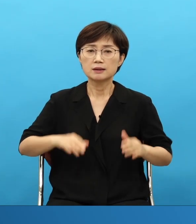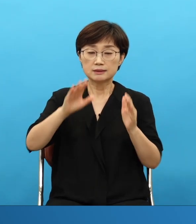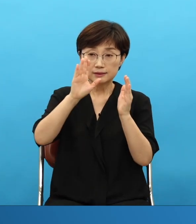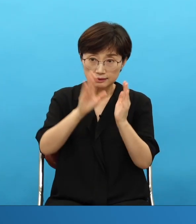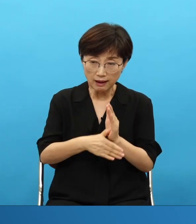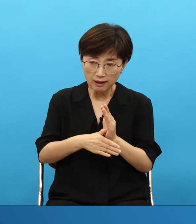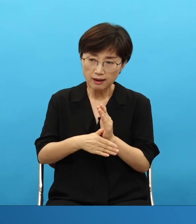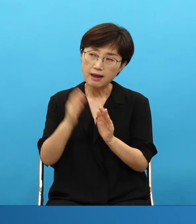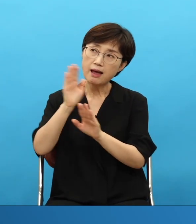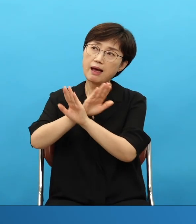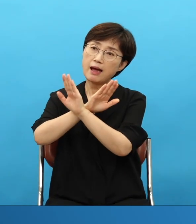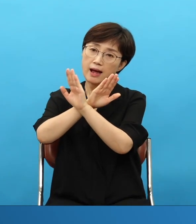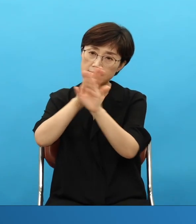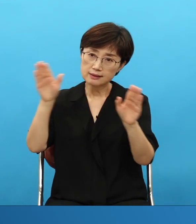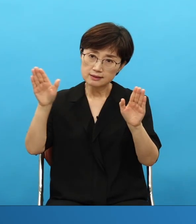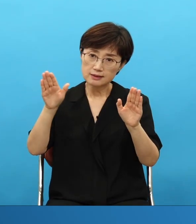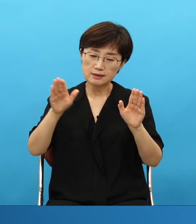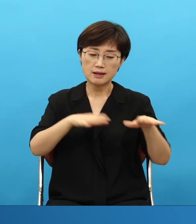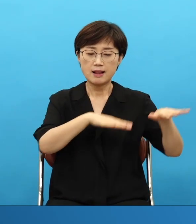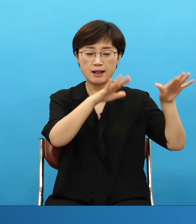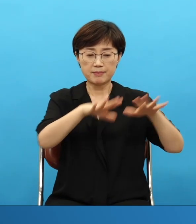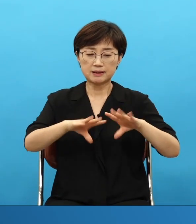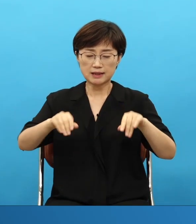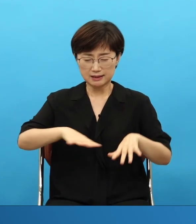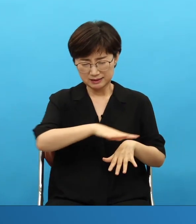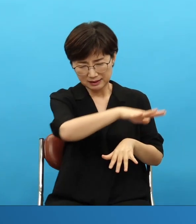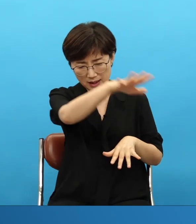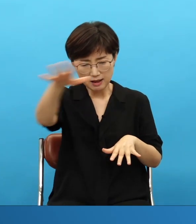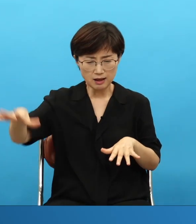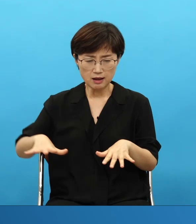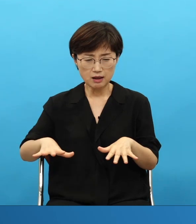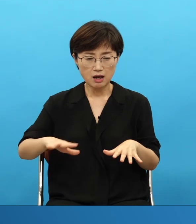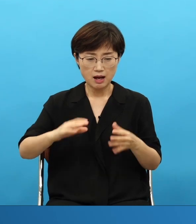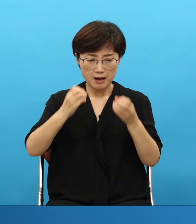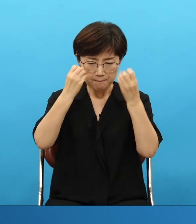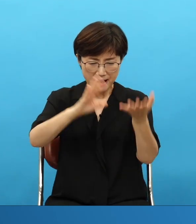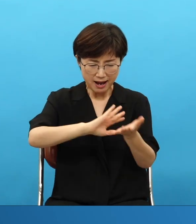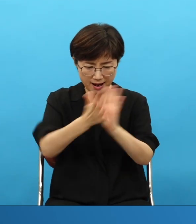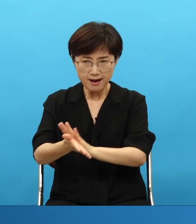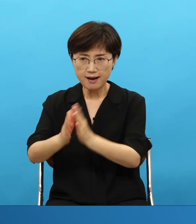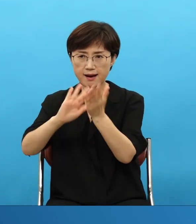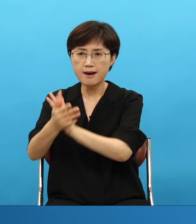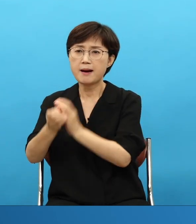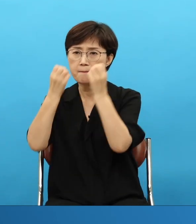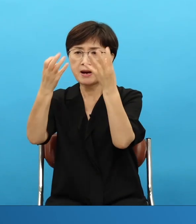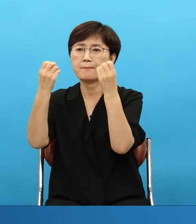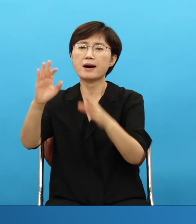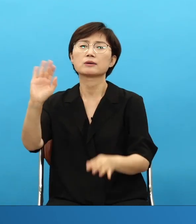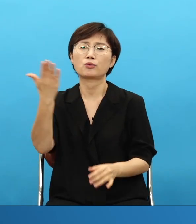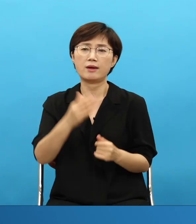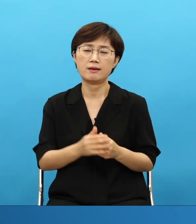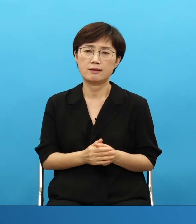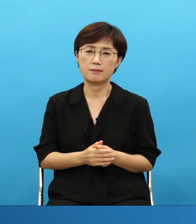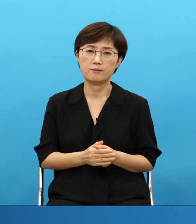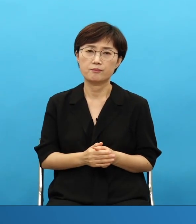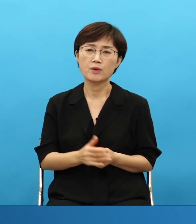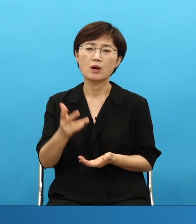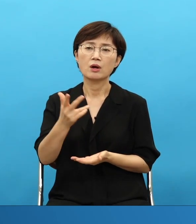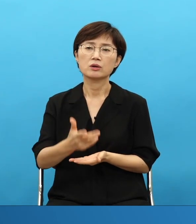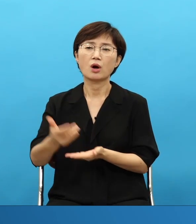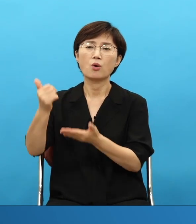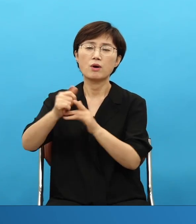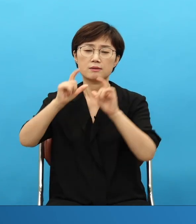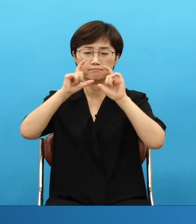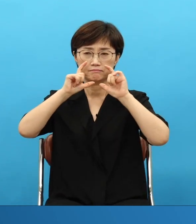열방이 진동할 것이다. And I will shake the heavens and the earth and the sea and dry land. 나 여호와의 말이니라. This